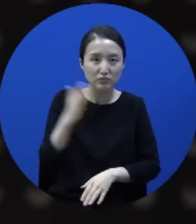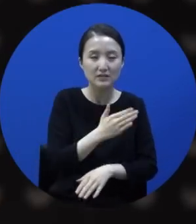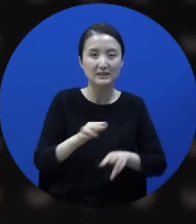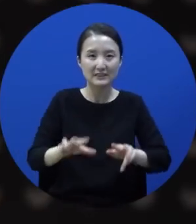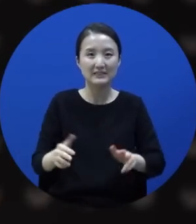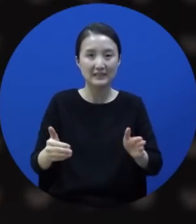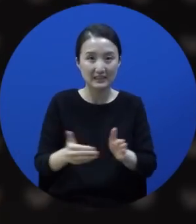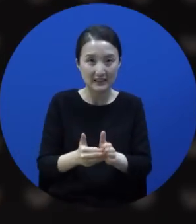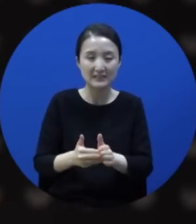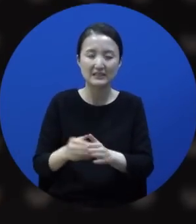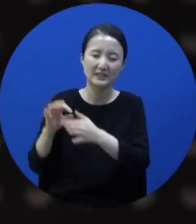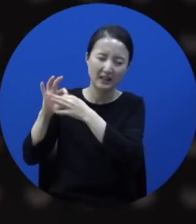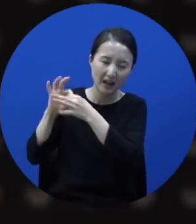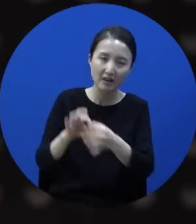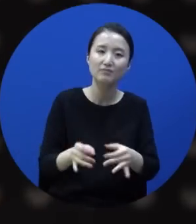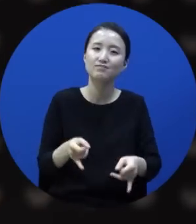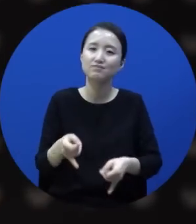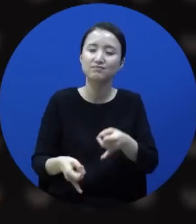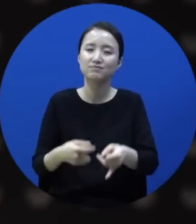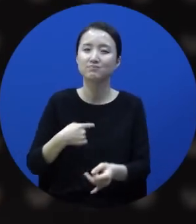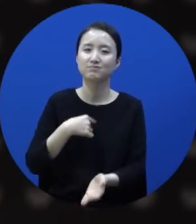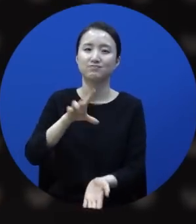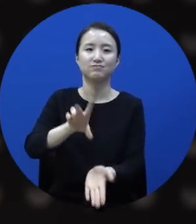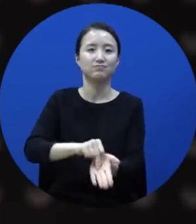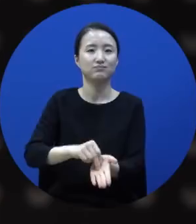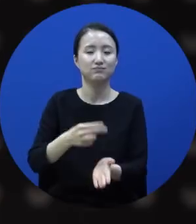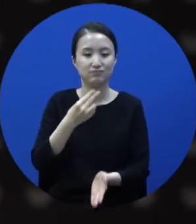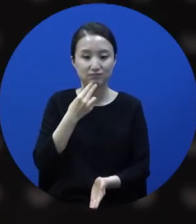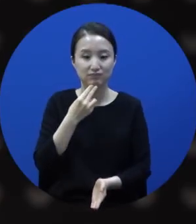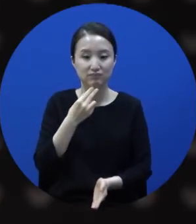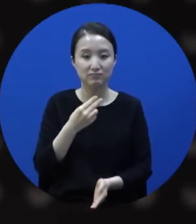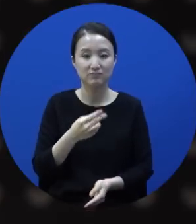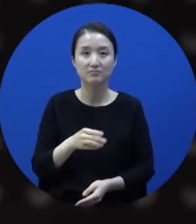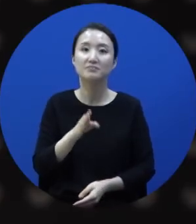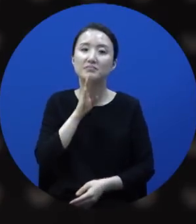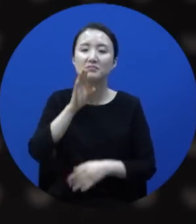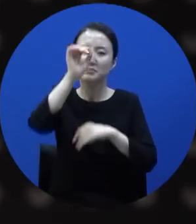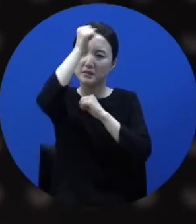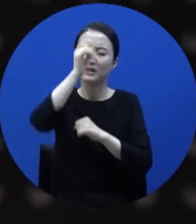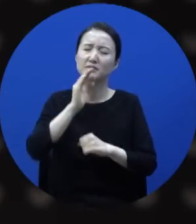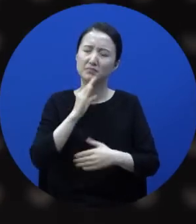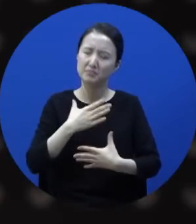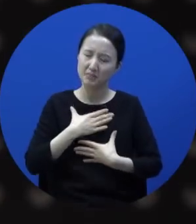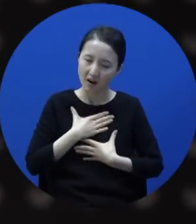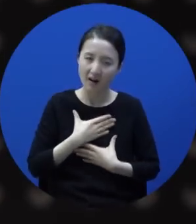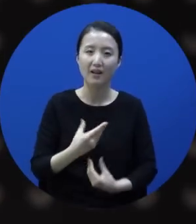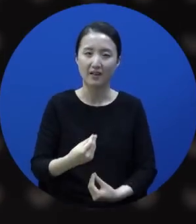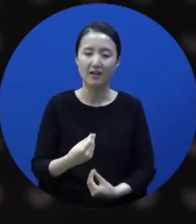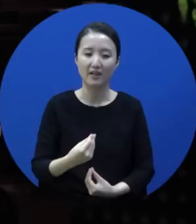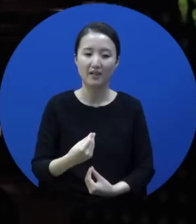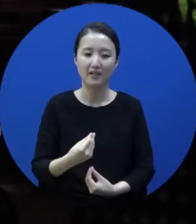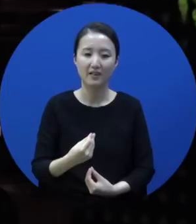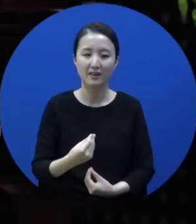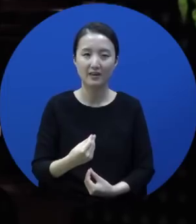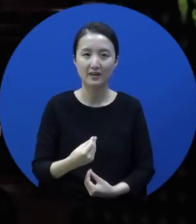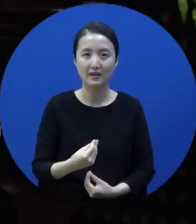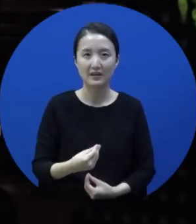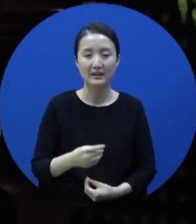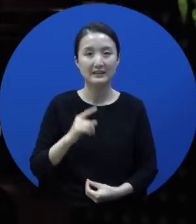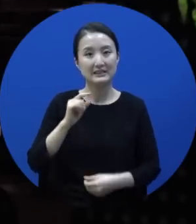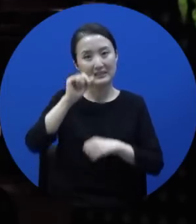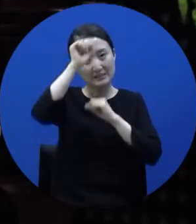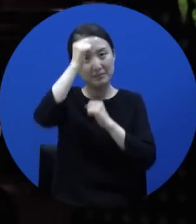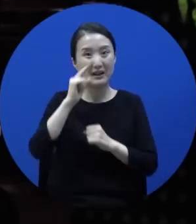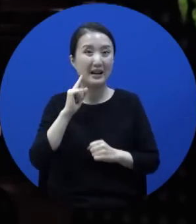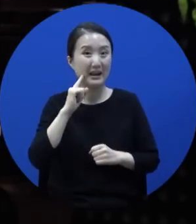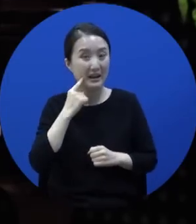아침부터 지금 가게 닫을 때까지 신을 수 있어. 그만큼 발이 너무 편해. 그러니까 너가 예쁜 신발 뭐